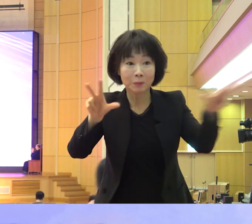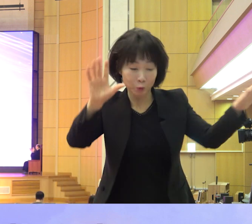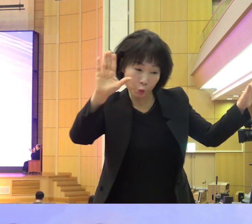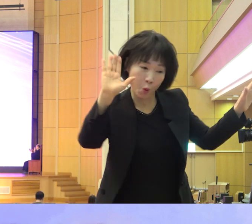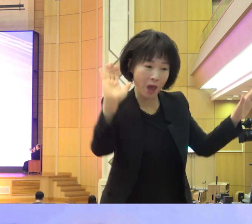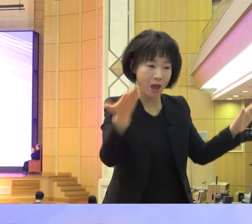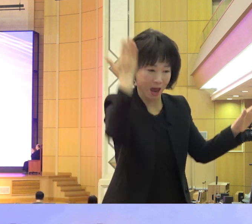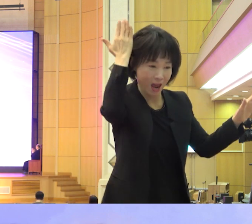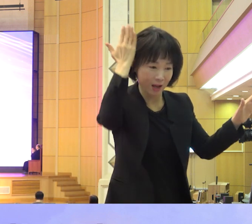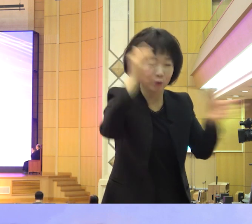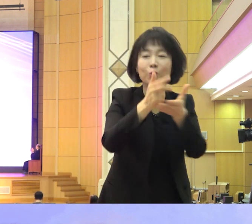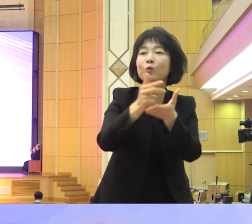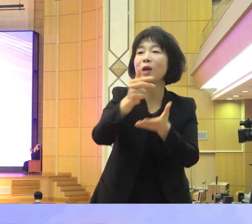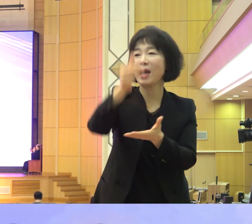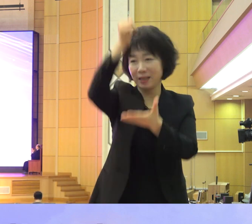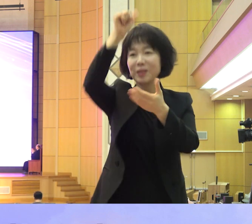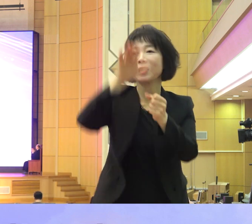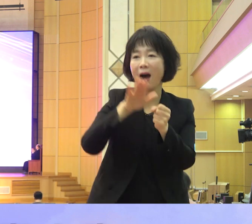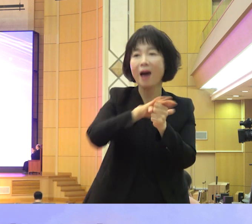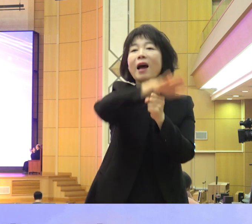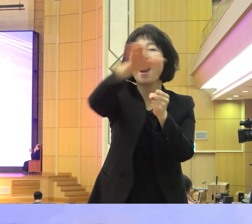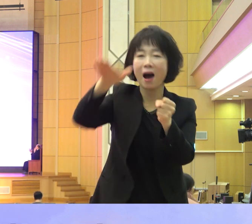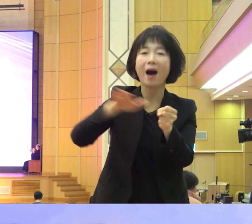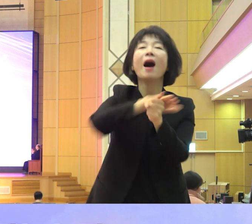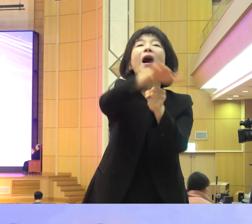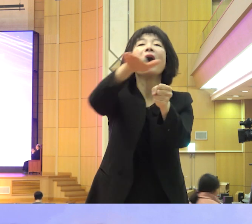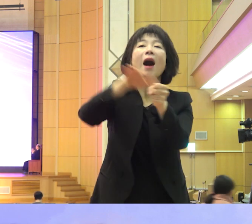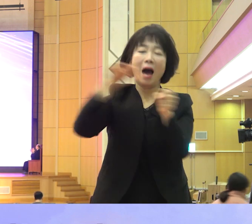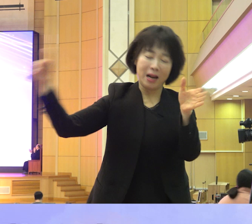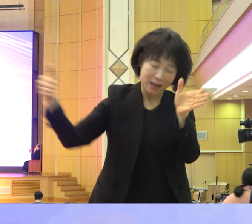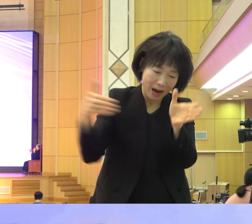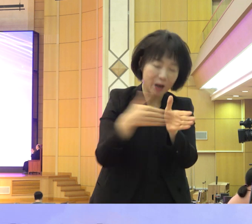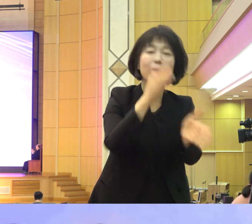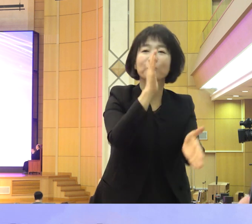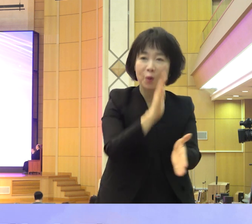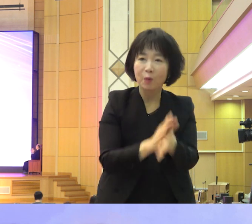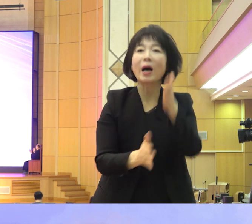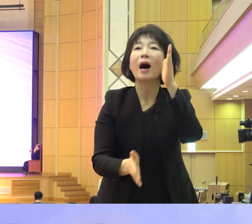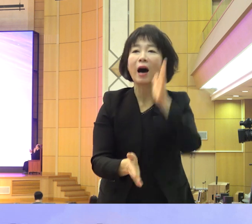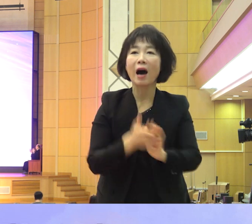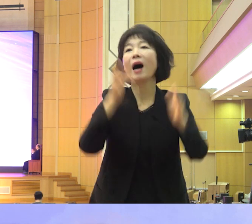지금 되었네. 주의 그 사랑